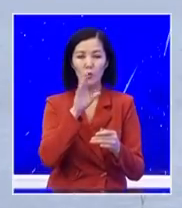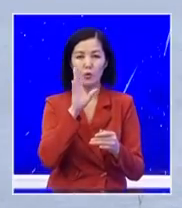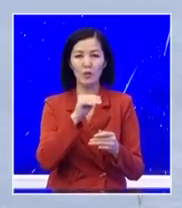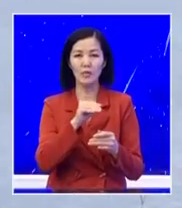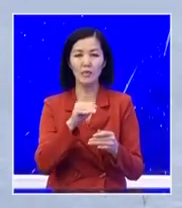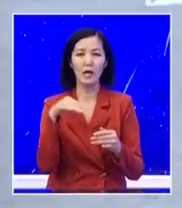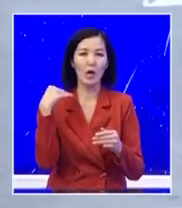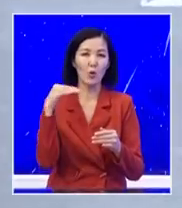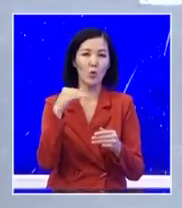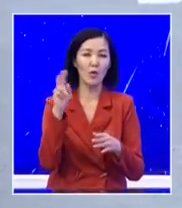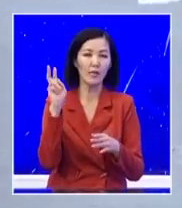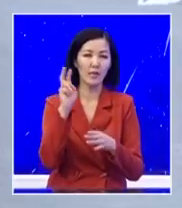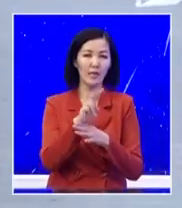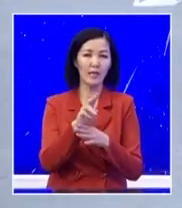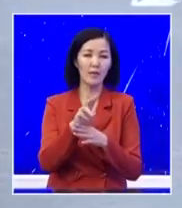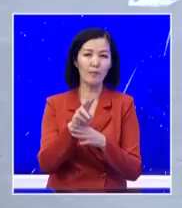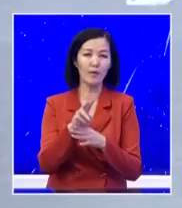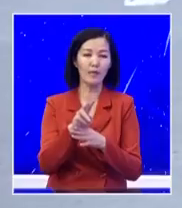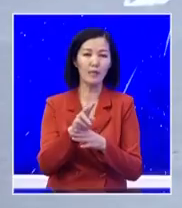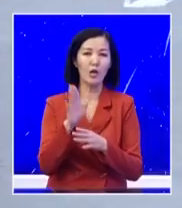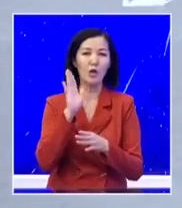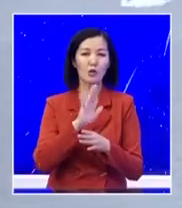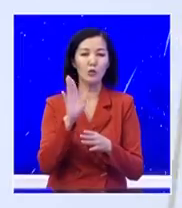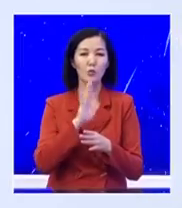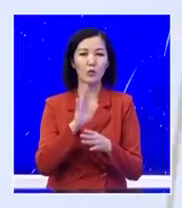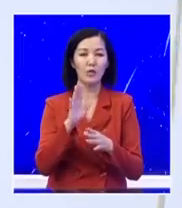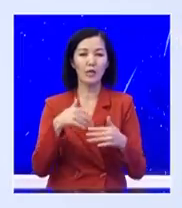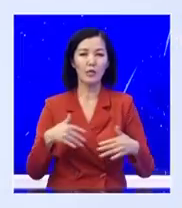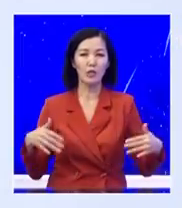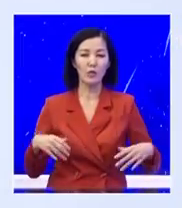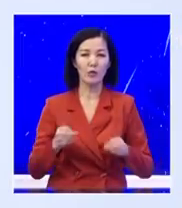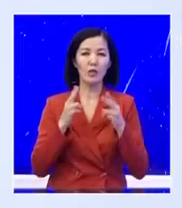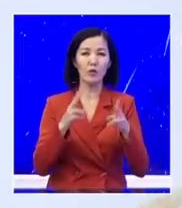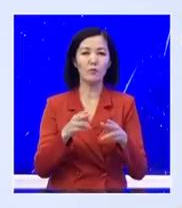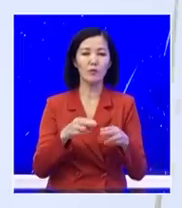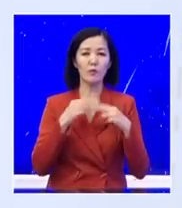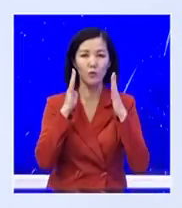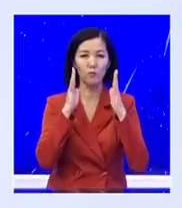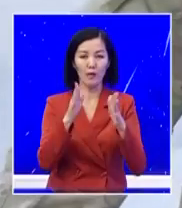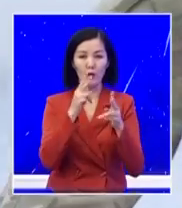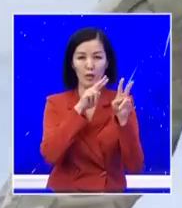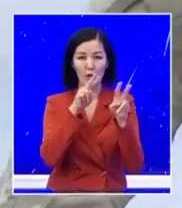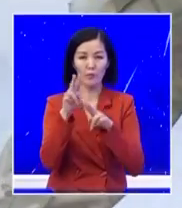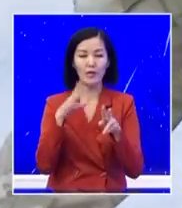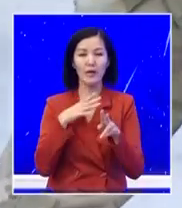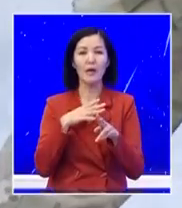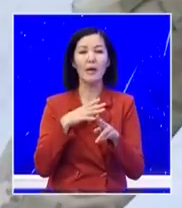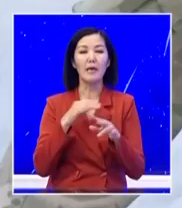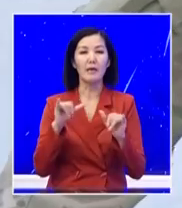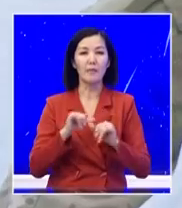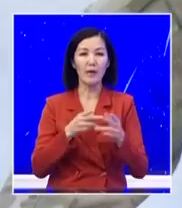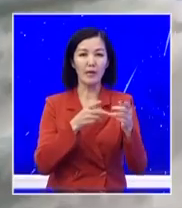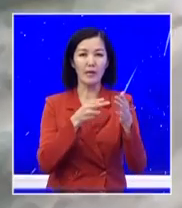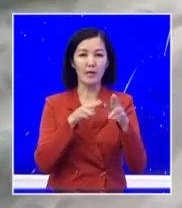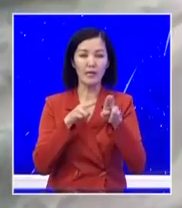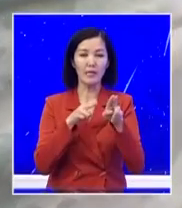оралған. Ал жергілікті инспекторлар болса, су айлағы мен жануарларының қауіпсіздігін үнемі бақылауда ұстайды. Дегенмен браконьерлер де аз